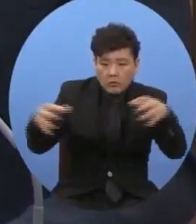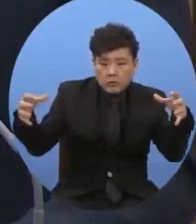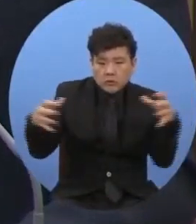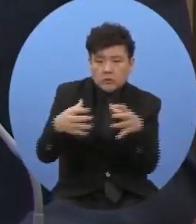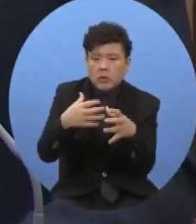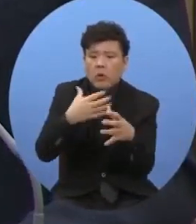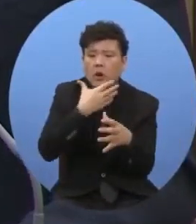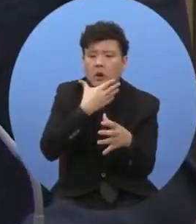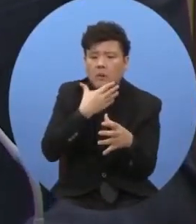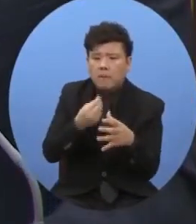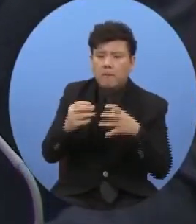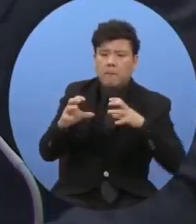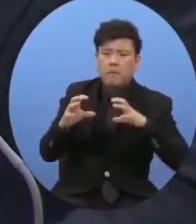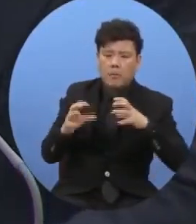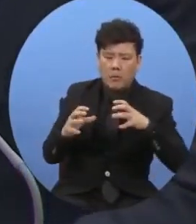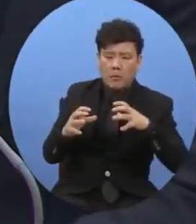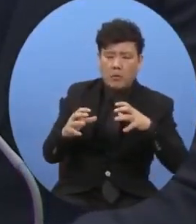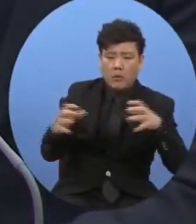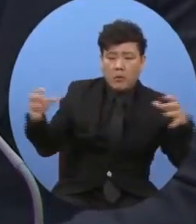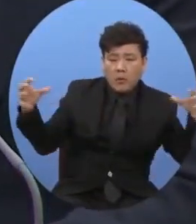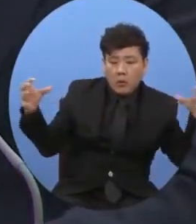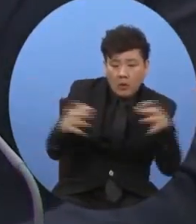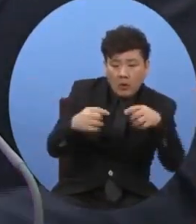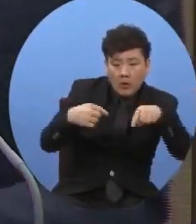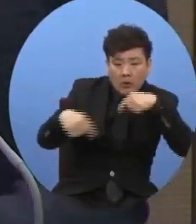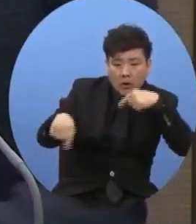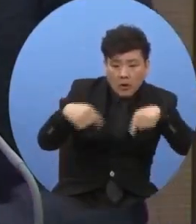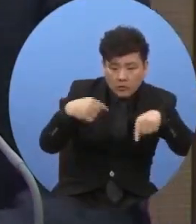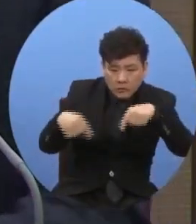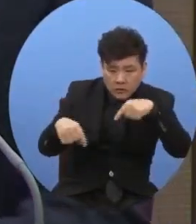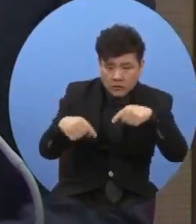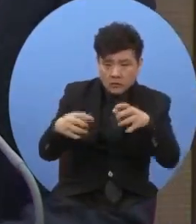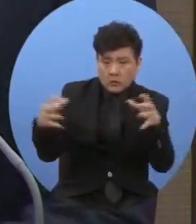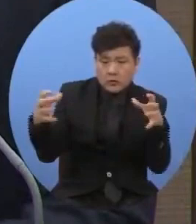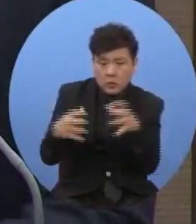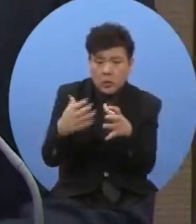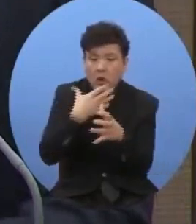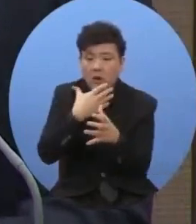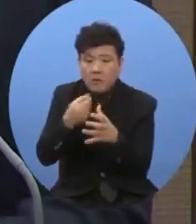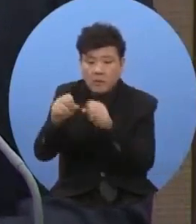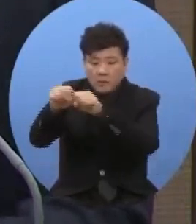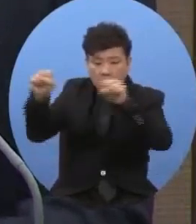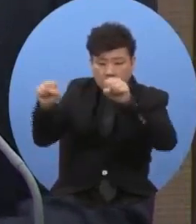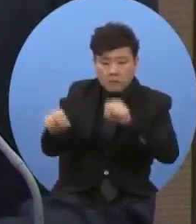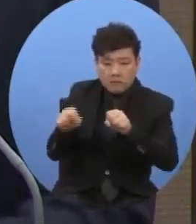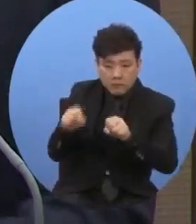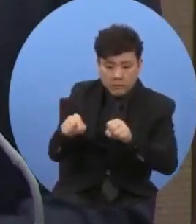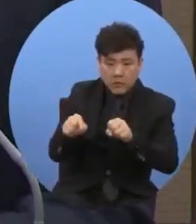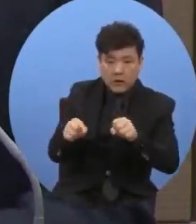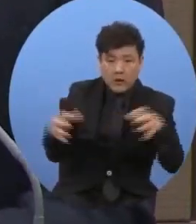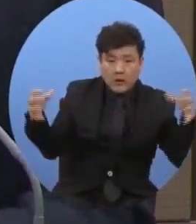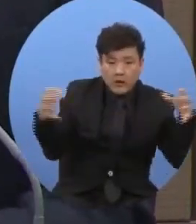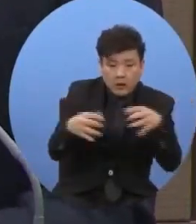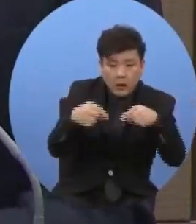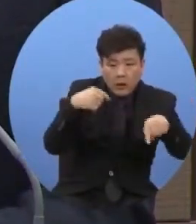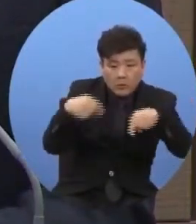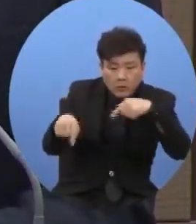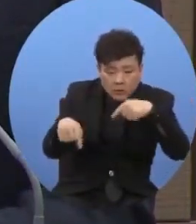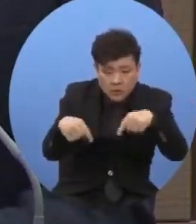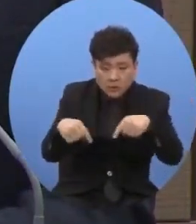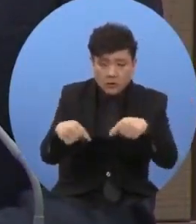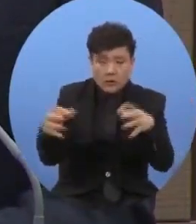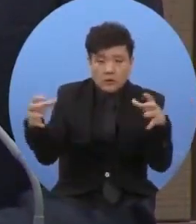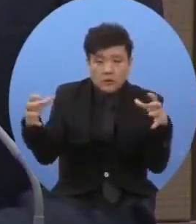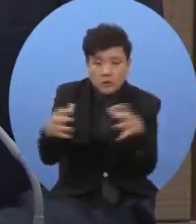통합복지국가, 협치형 통합복지시스템, 혹은 협치형 통합교육복지시스템. 왜 그러냐면